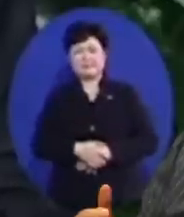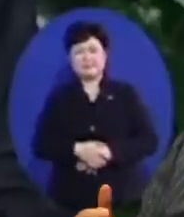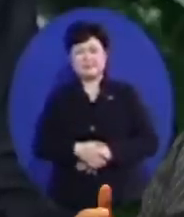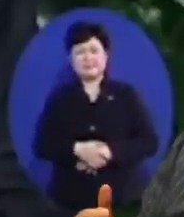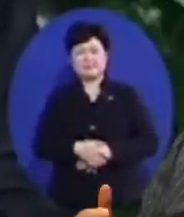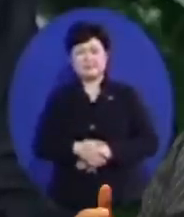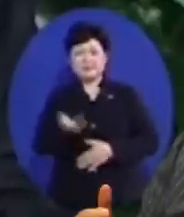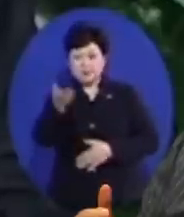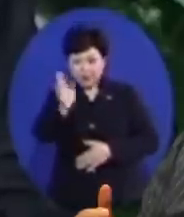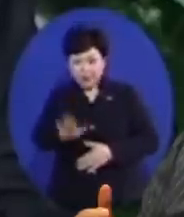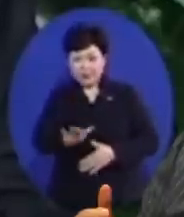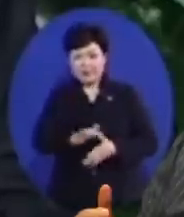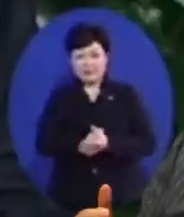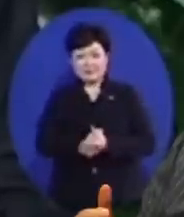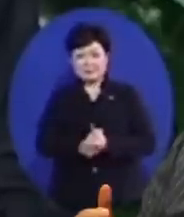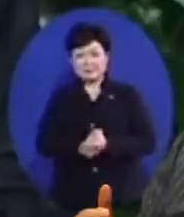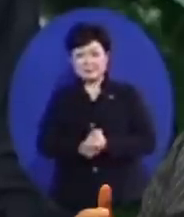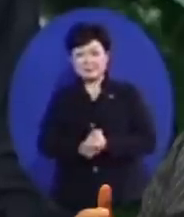그런데